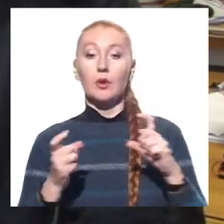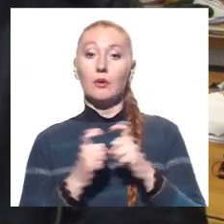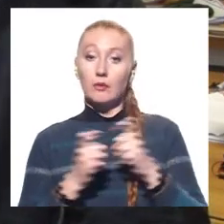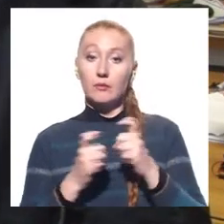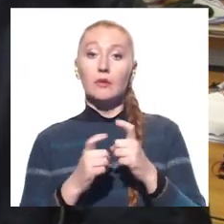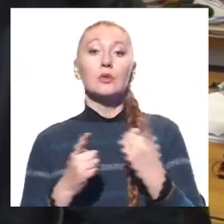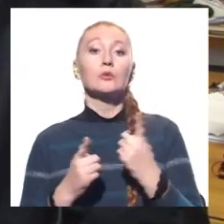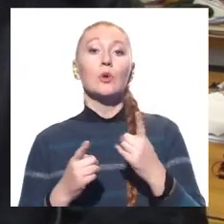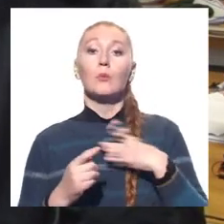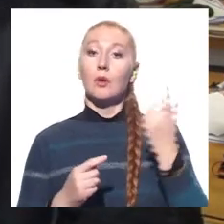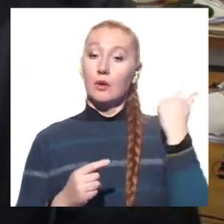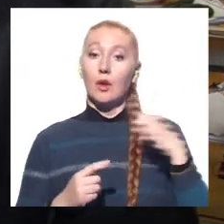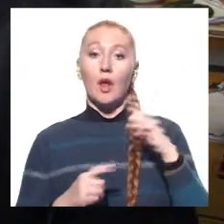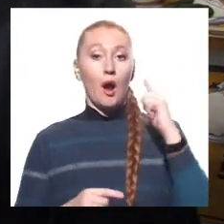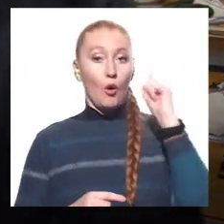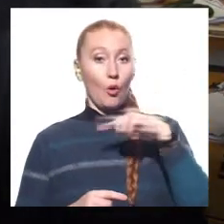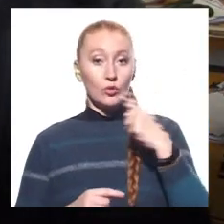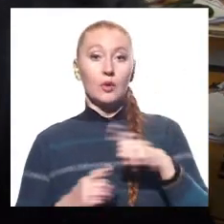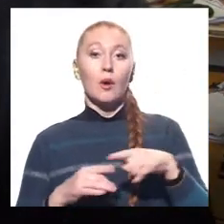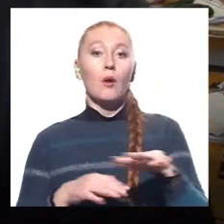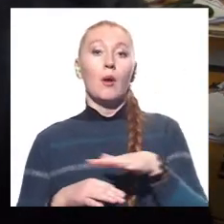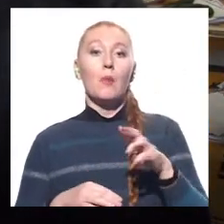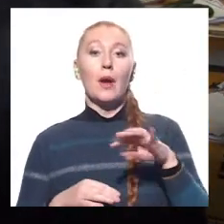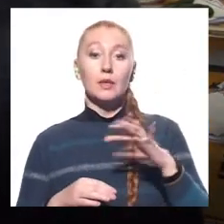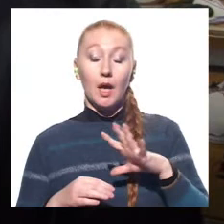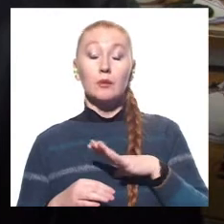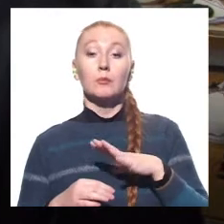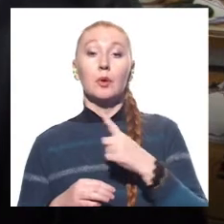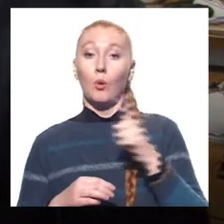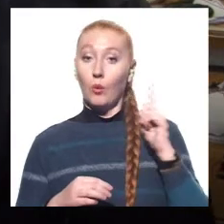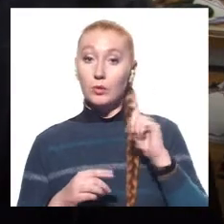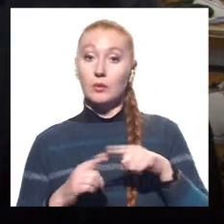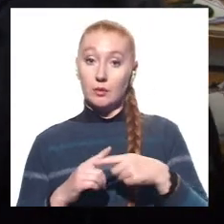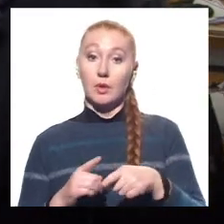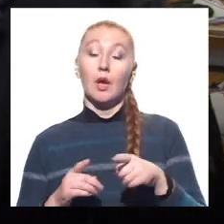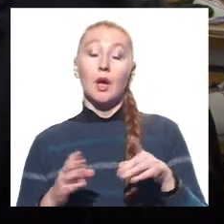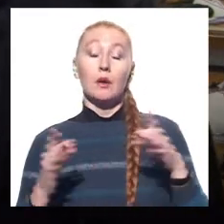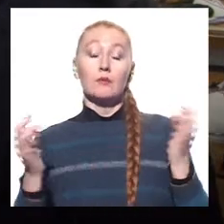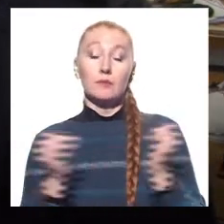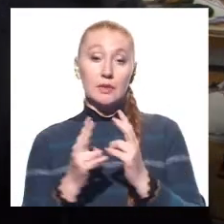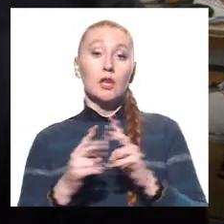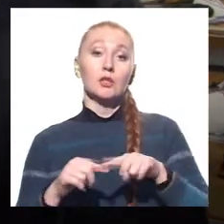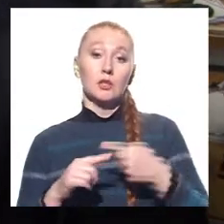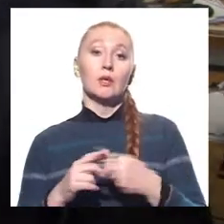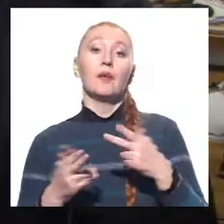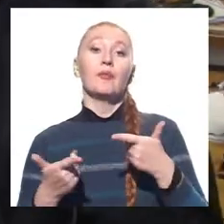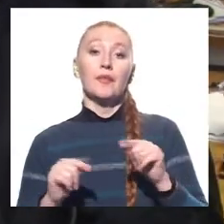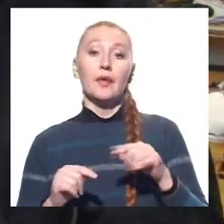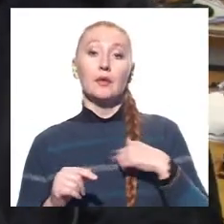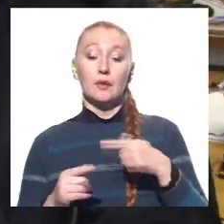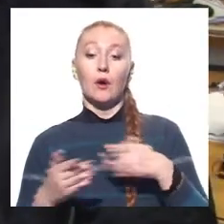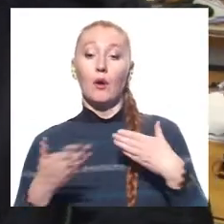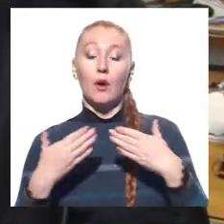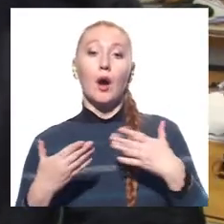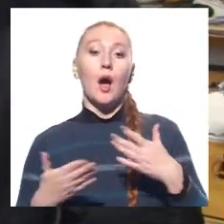пов'язаний з тим, що напередодні у нас на річниці Майдану був захід «Майдану усна історія», і де громадська